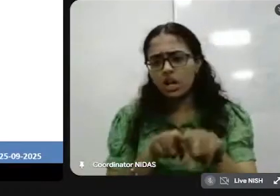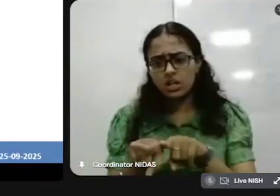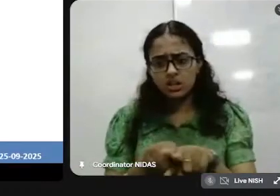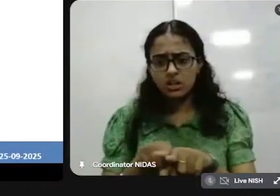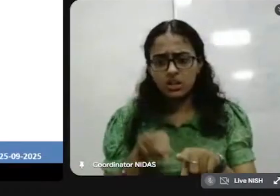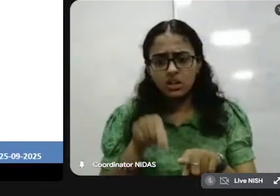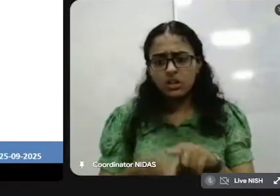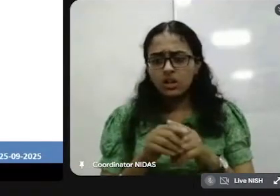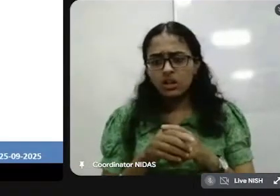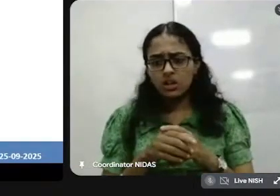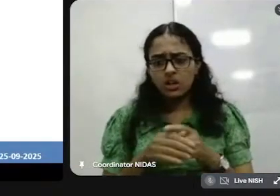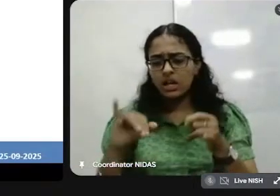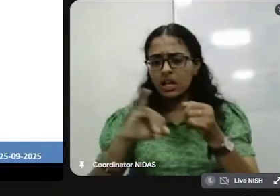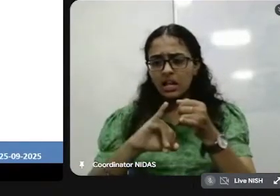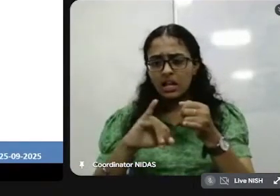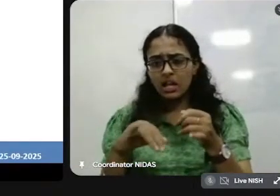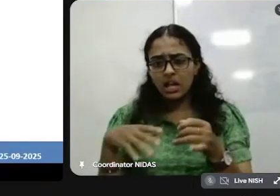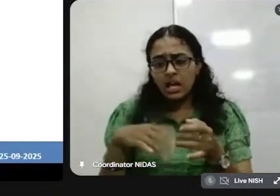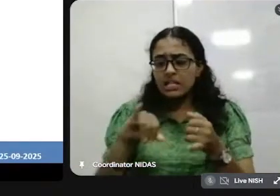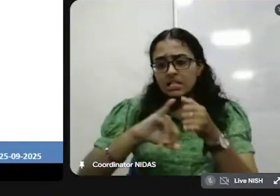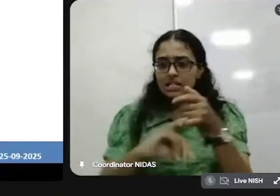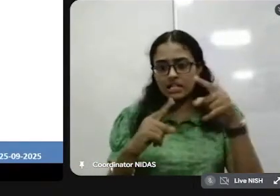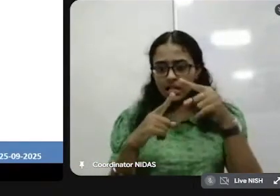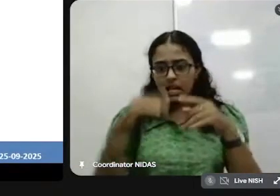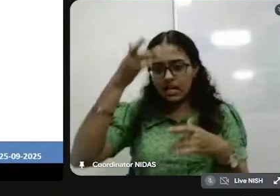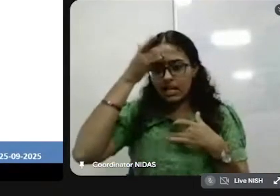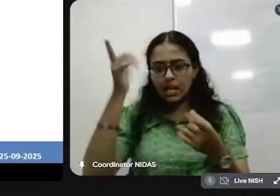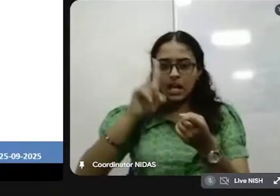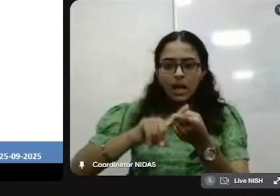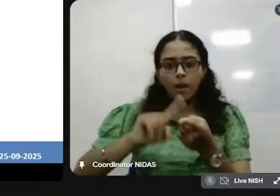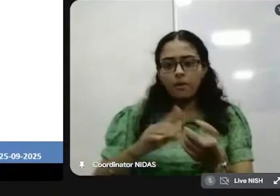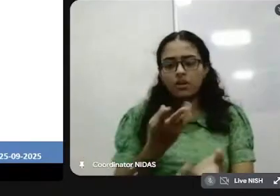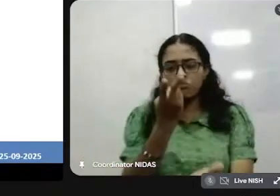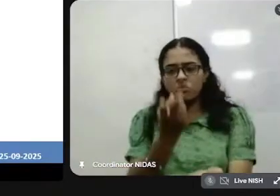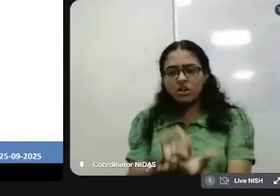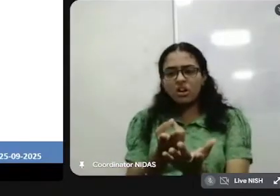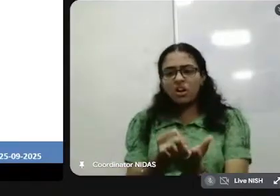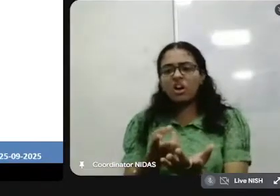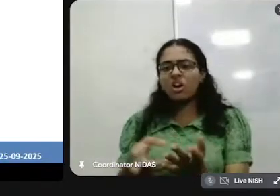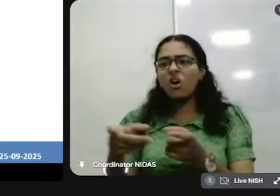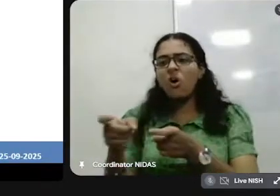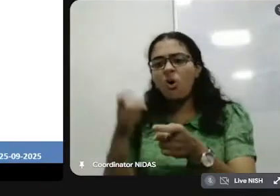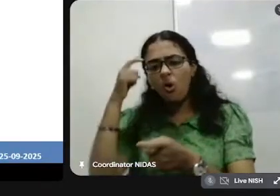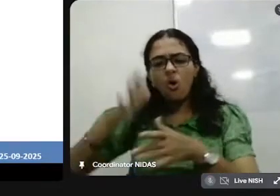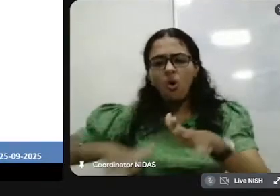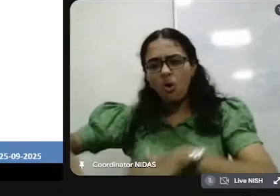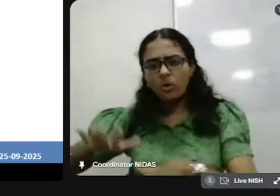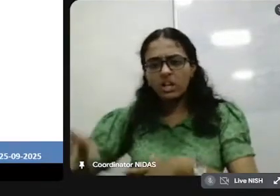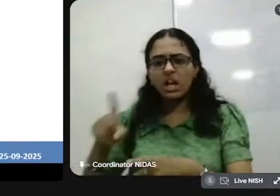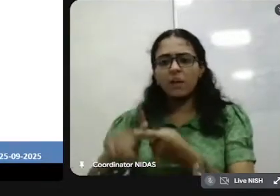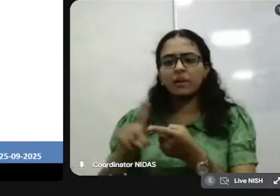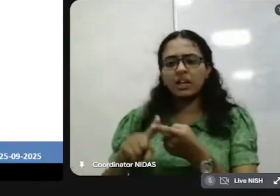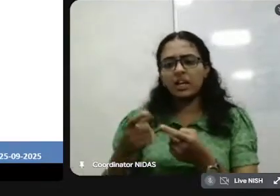അടുക്കി വെച്ചുകൊണ്ടിരുന്ന ഒരു സ്ട്രോക്ക് പേഷ്യന്റ് ആണ്. സ്ട്രോക്ക് വന്നു കഴിഞ്ഞാൽ ആ ഒരു ഓർഗനൈസിങ് ബുദ്ധിമുട്ട് ആർക്കുണ്ടാകാം, എല്ലാം അലങ്കോലം അവസ്ഥ